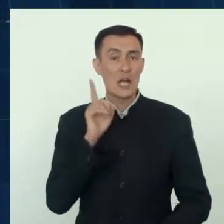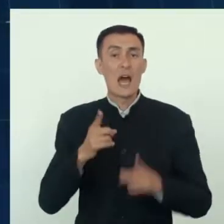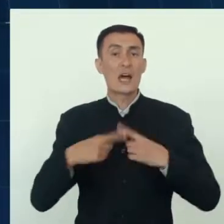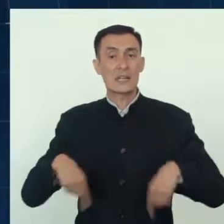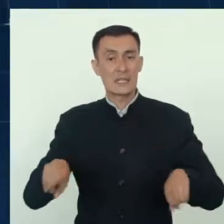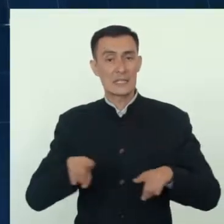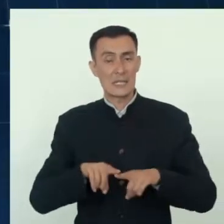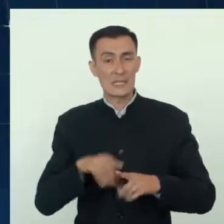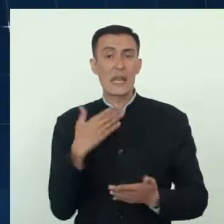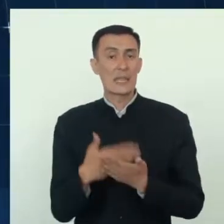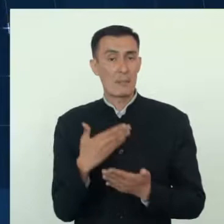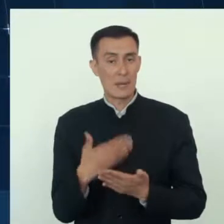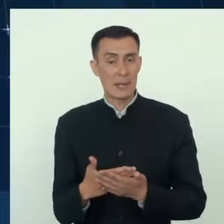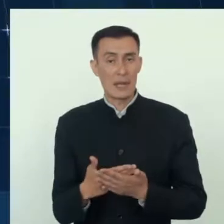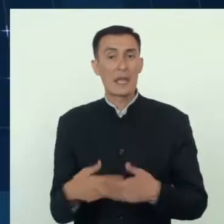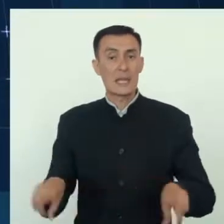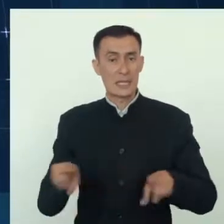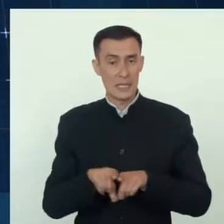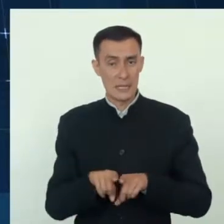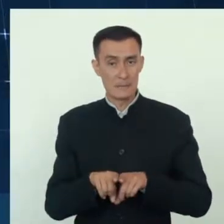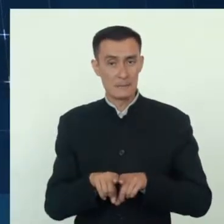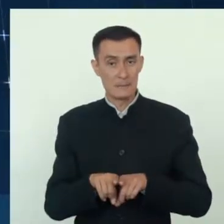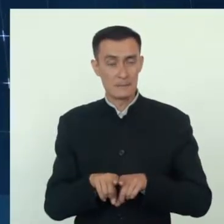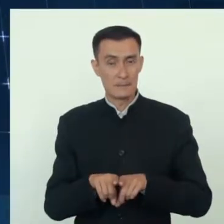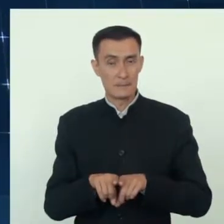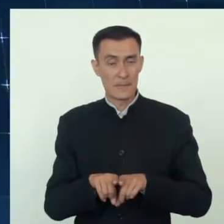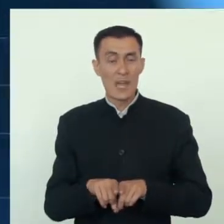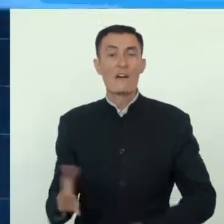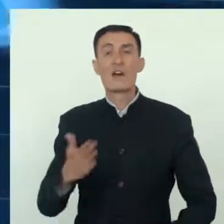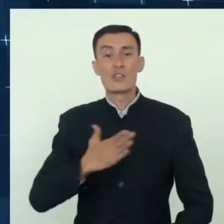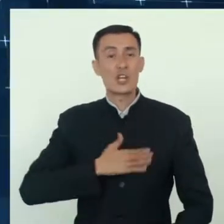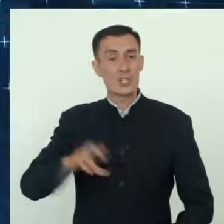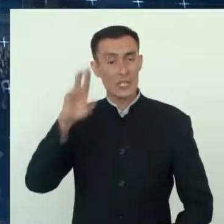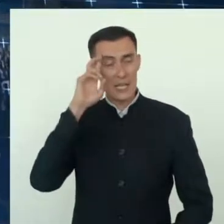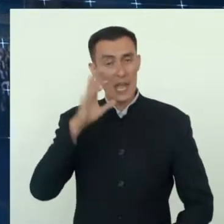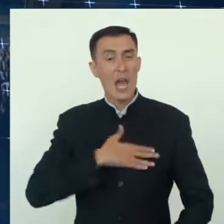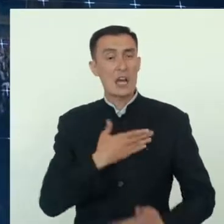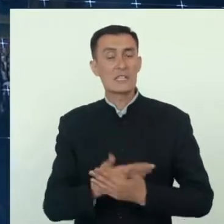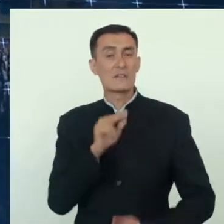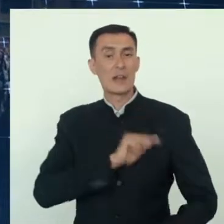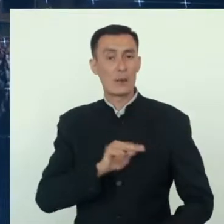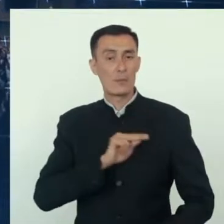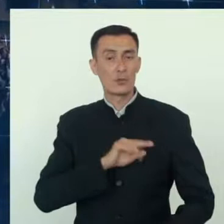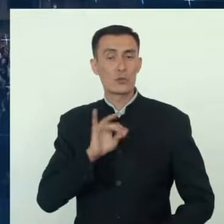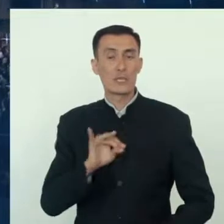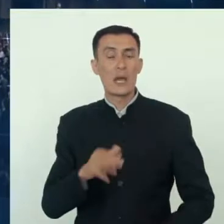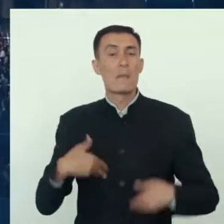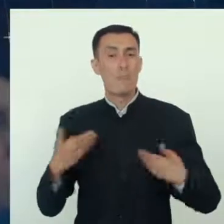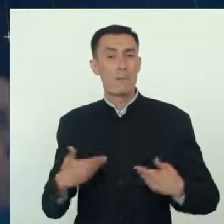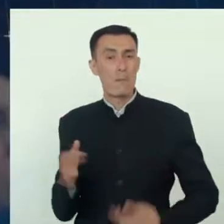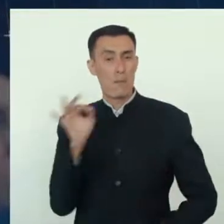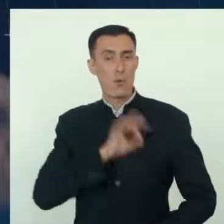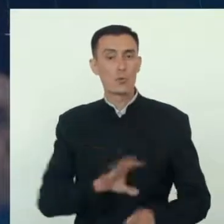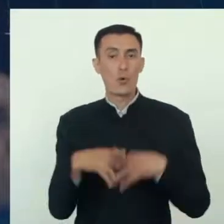молодежных объединений, такие как ISIC, Enactus, Youth for Understanding. В нашей стране активно работает и приносит